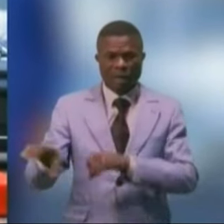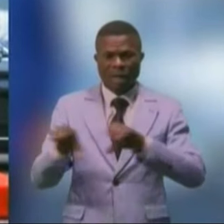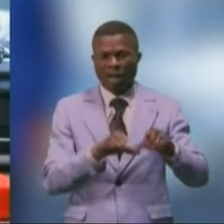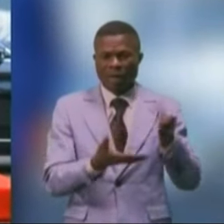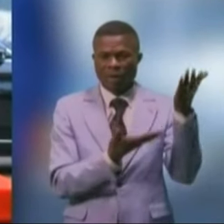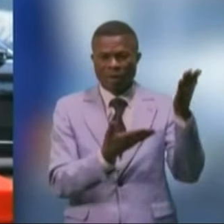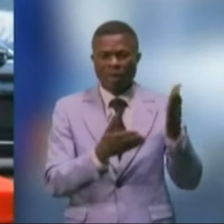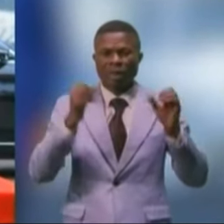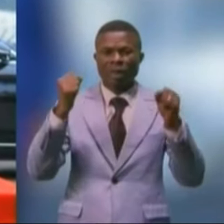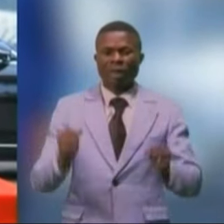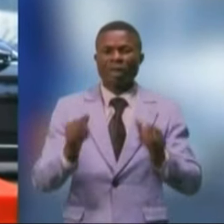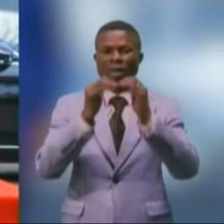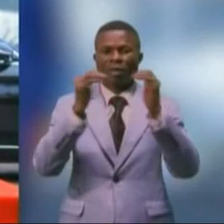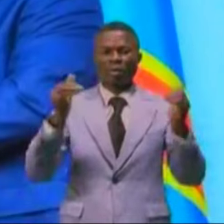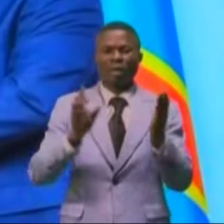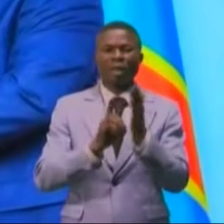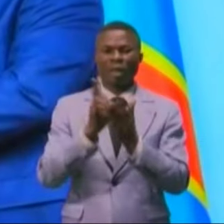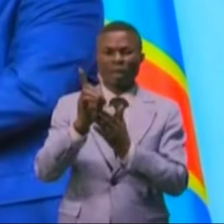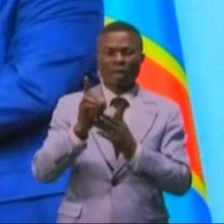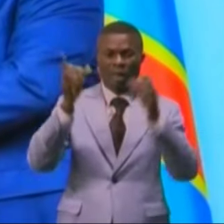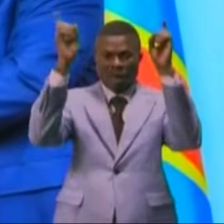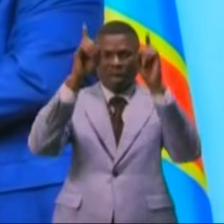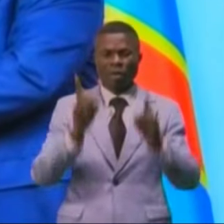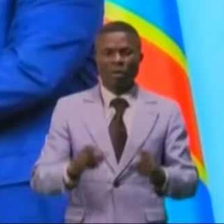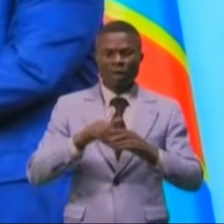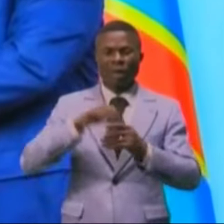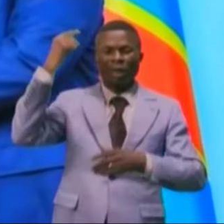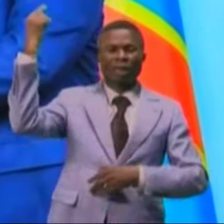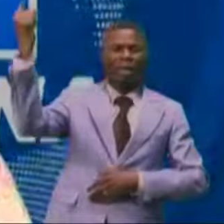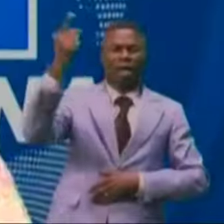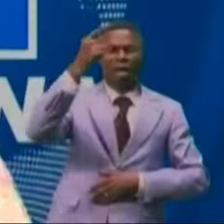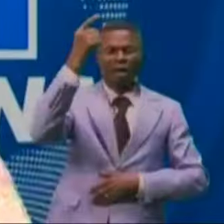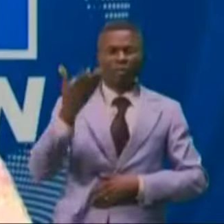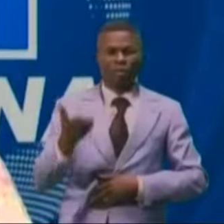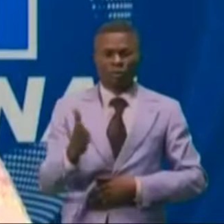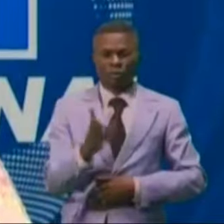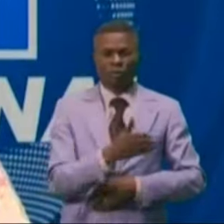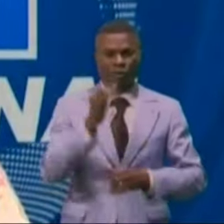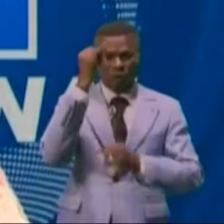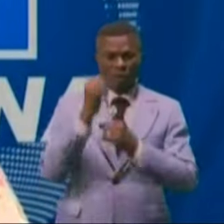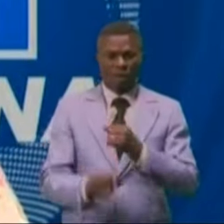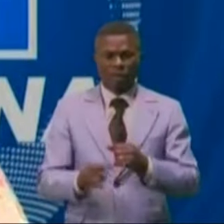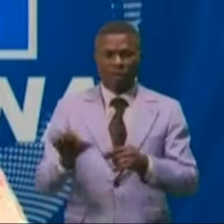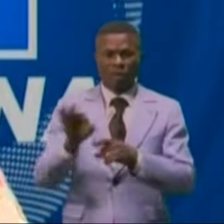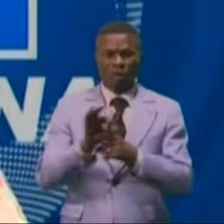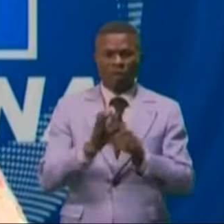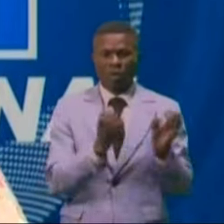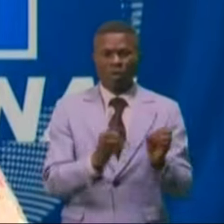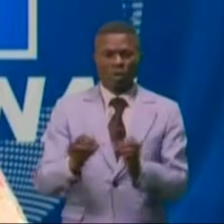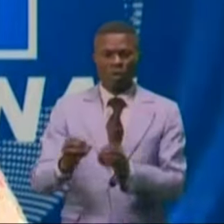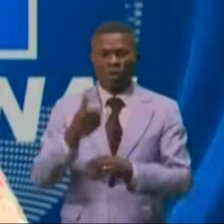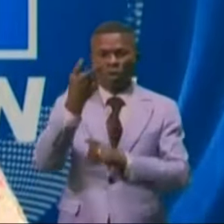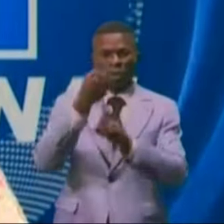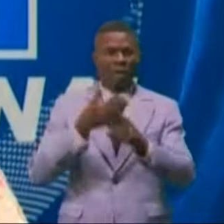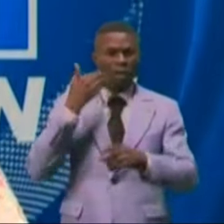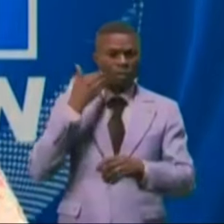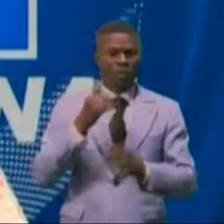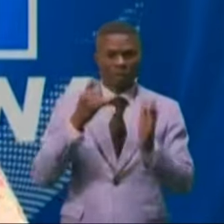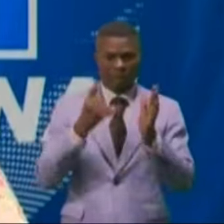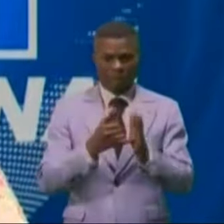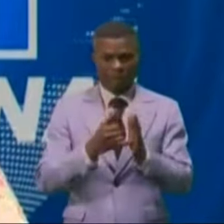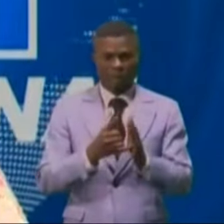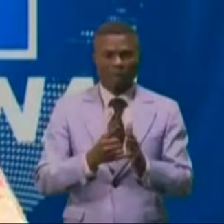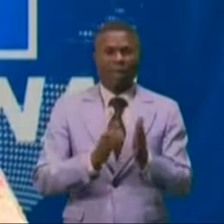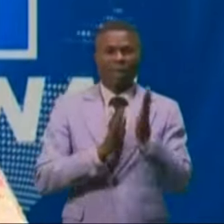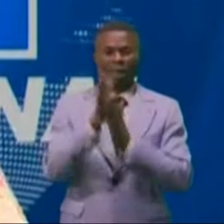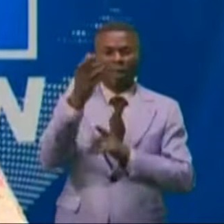de la stabilité, la paix et le développement en Afrique et dans le monde. Clôture de la session ordinaire de mars, ce samedi 15